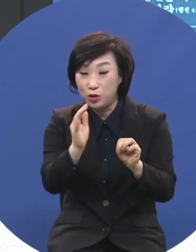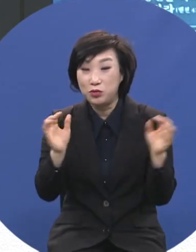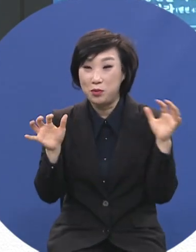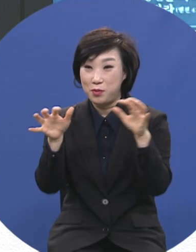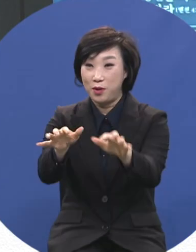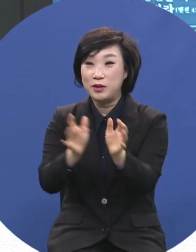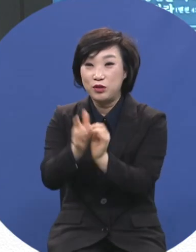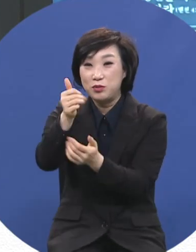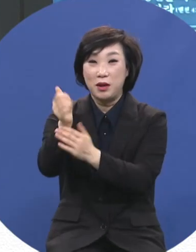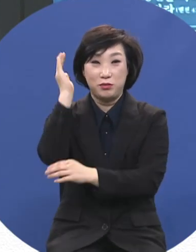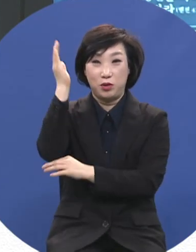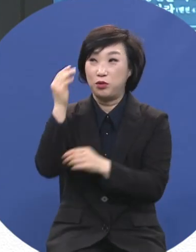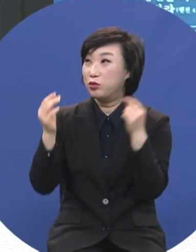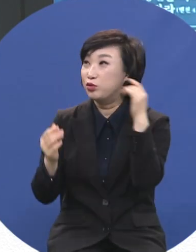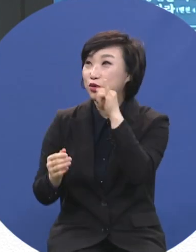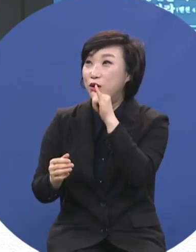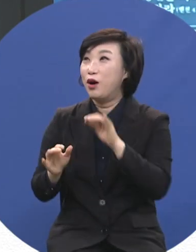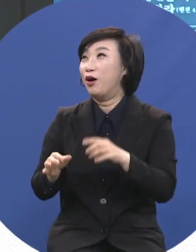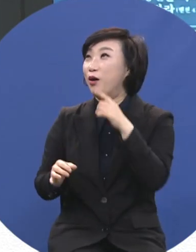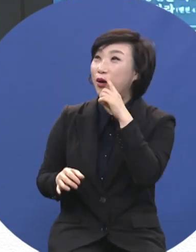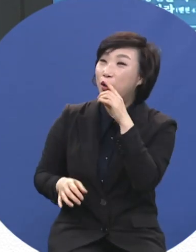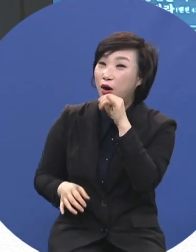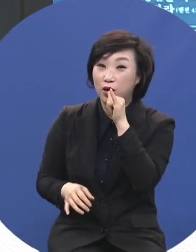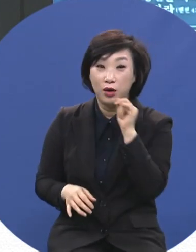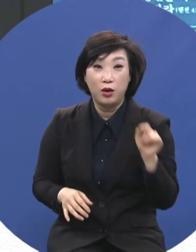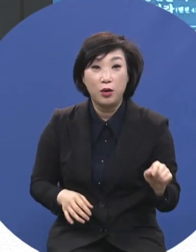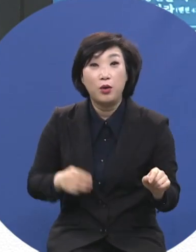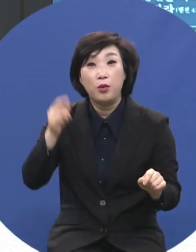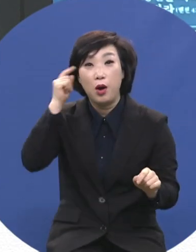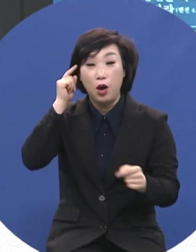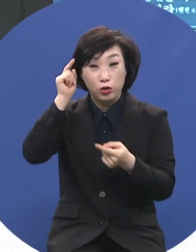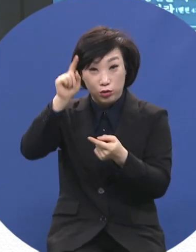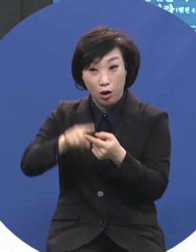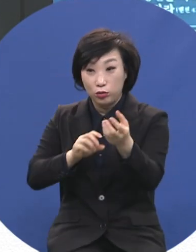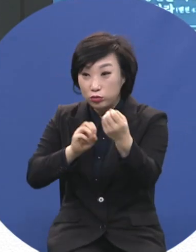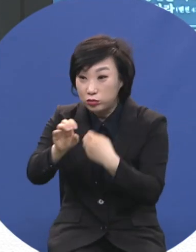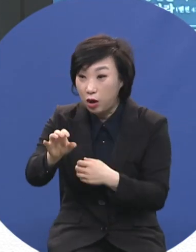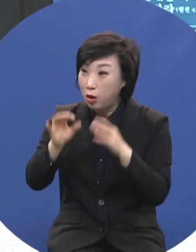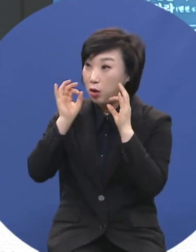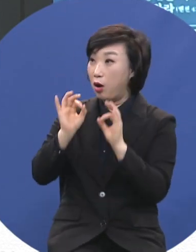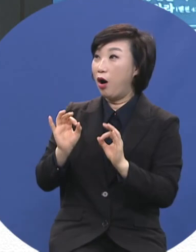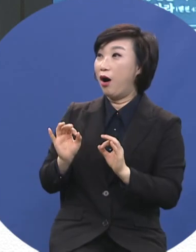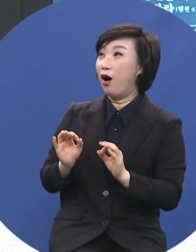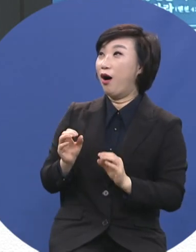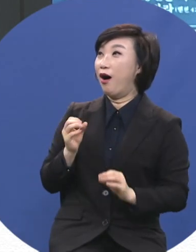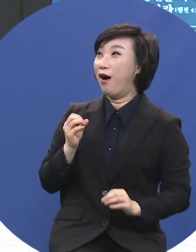말씀을 듣는데, 왜 듣느냐? 그대로 되는 것을 볼 때